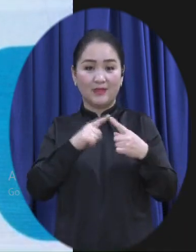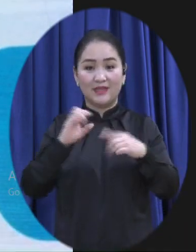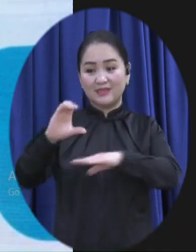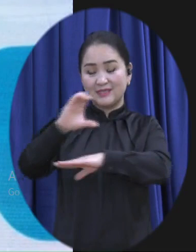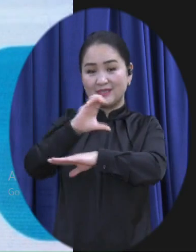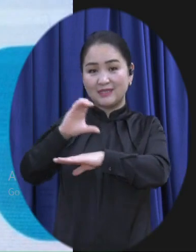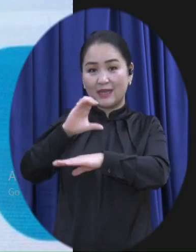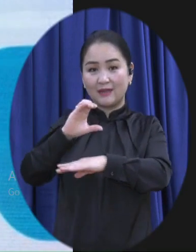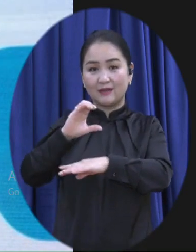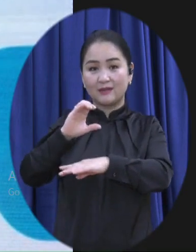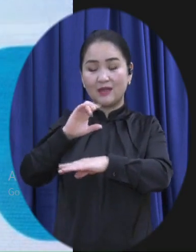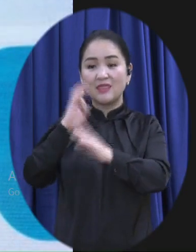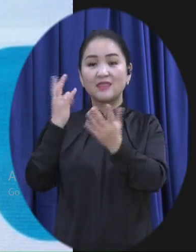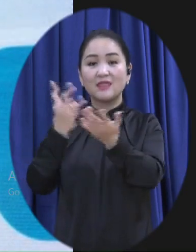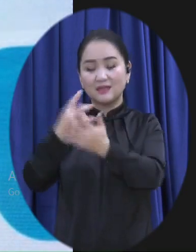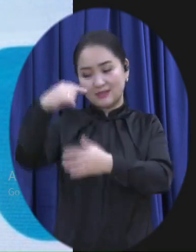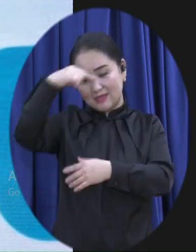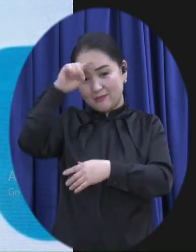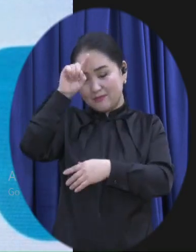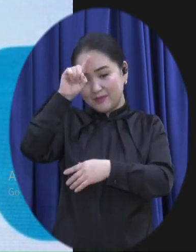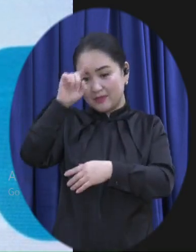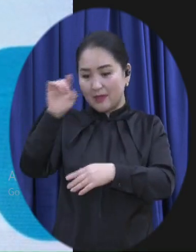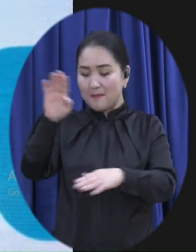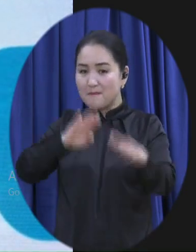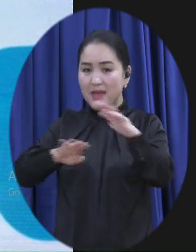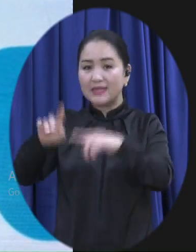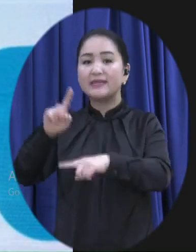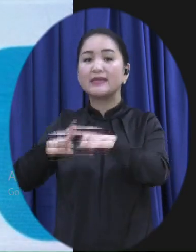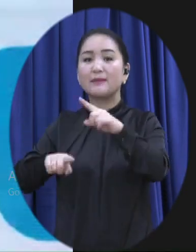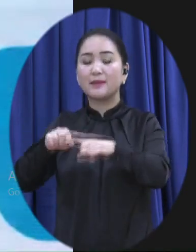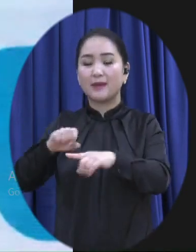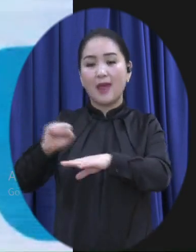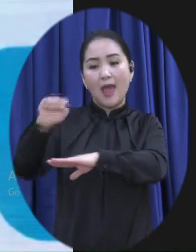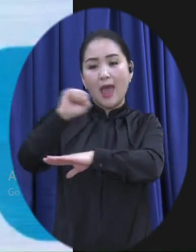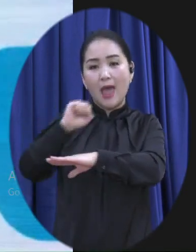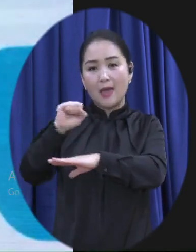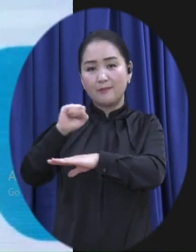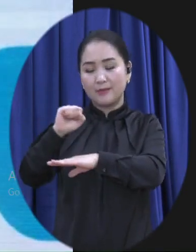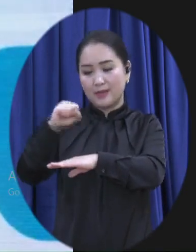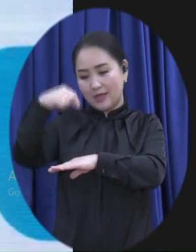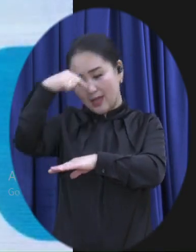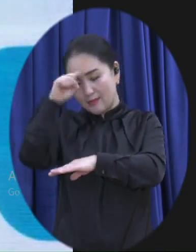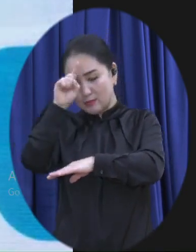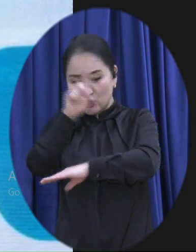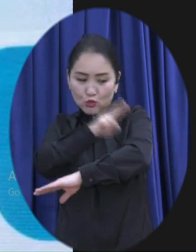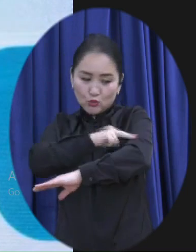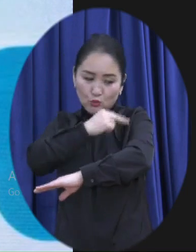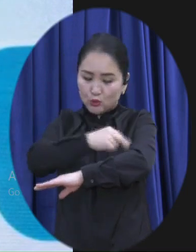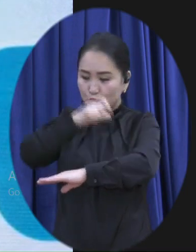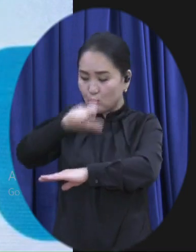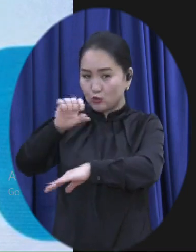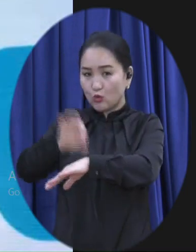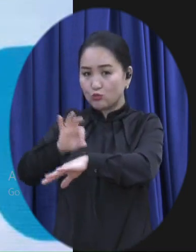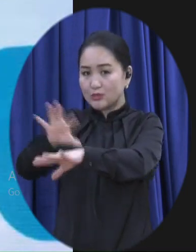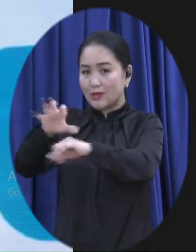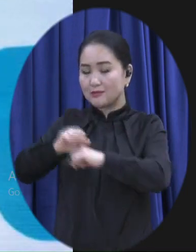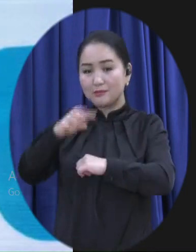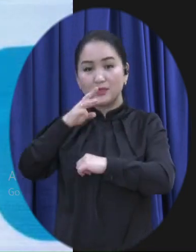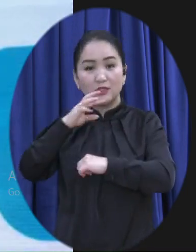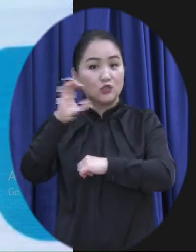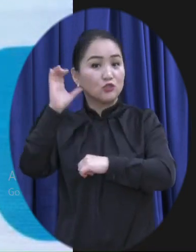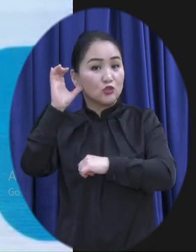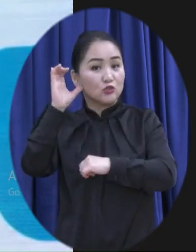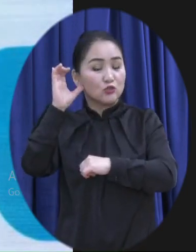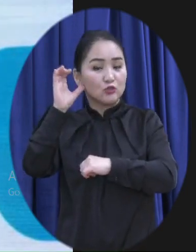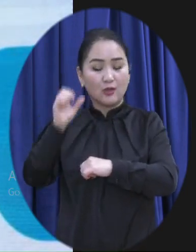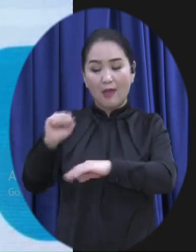нэгдсэн эмнэлэгт нөхцөл байдлыг ямар агав вэ? Аймгийн эмч төлөвлөгч нар халдвар авсан гэх бас мэдээлэл байгаа. За одоо аймгийн эмнэлэгт бас